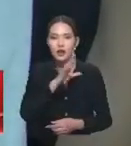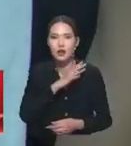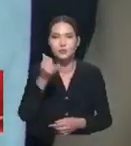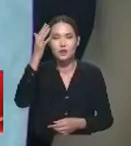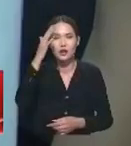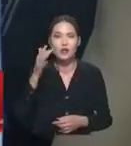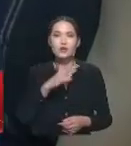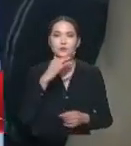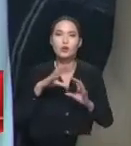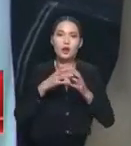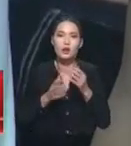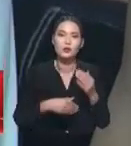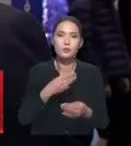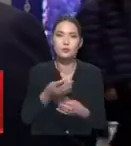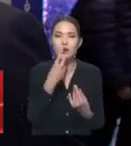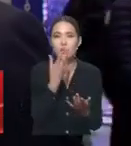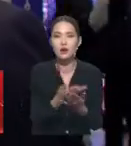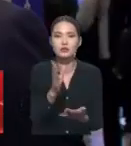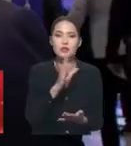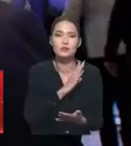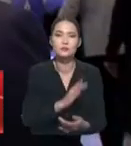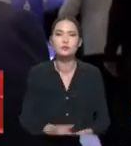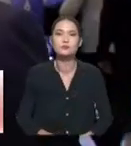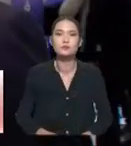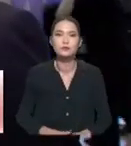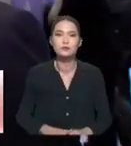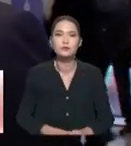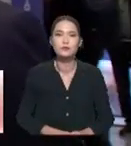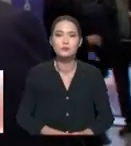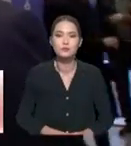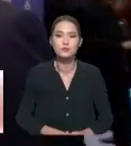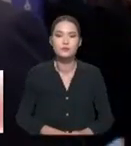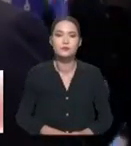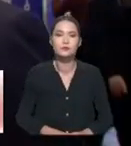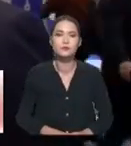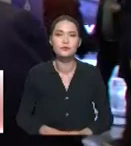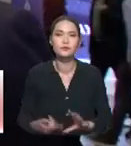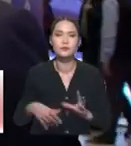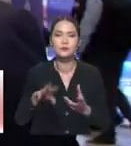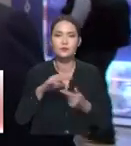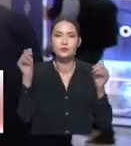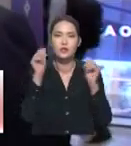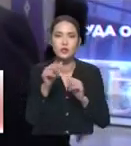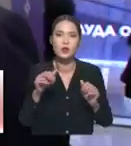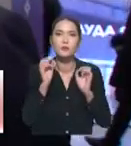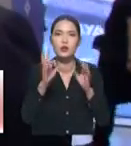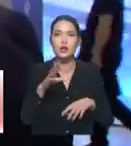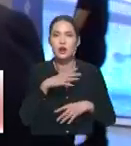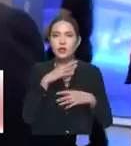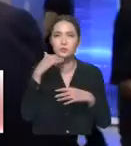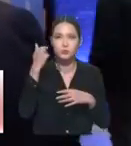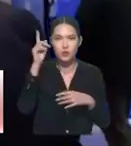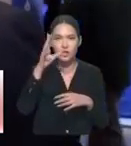по робототехнике. Мы победили на всемирных соревнованиях по робототехнике среди 191